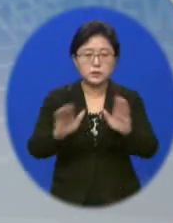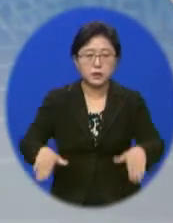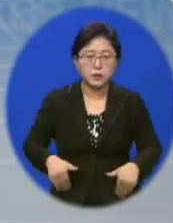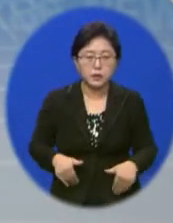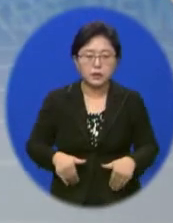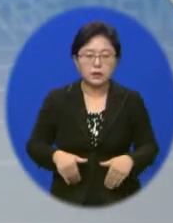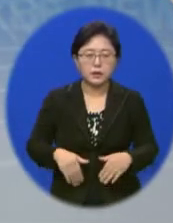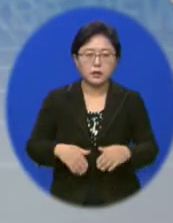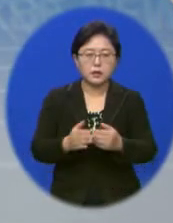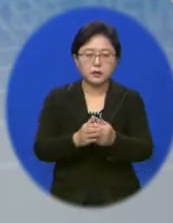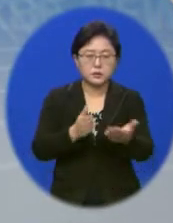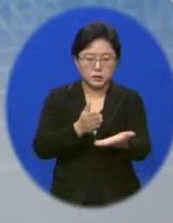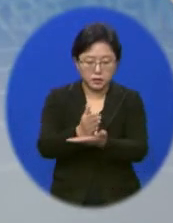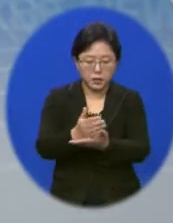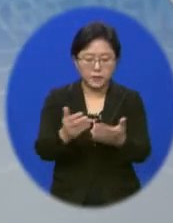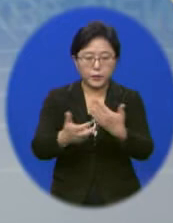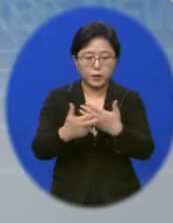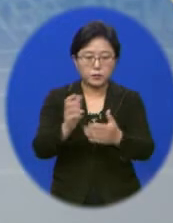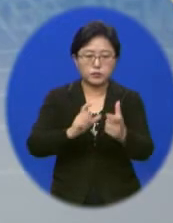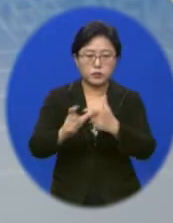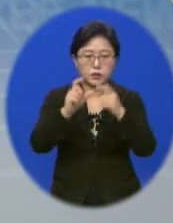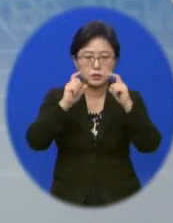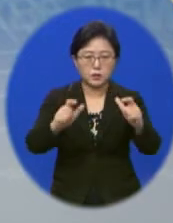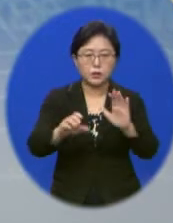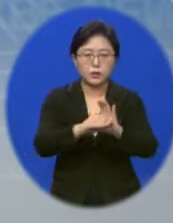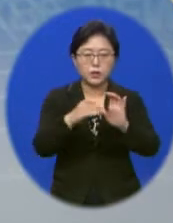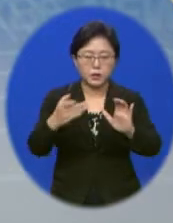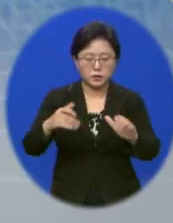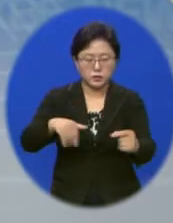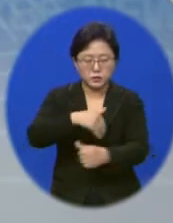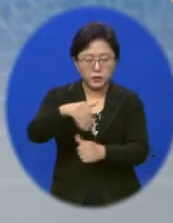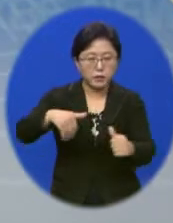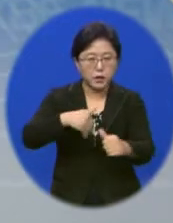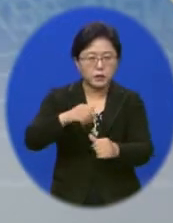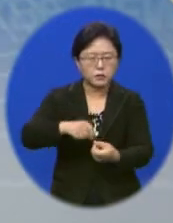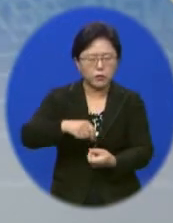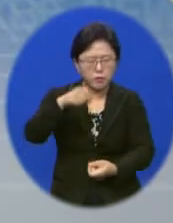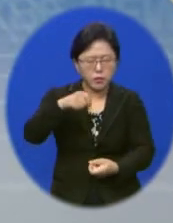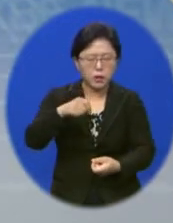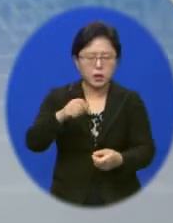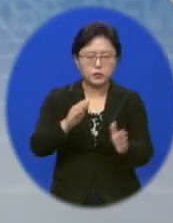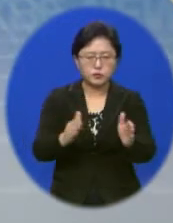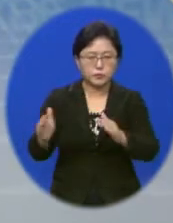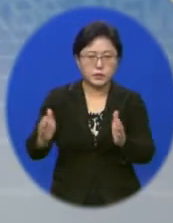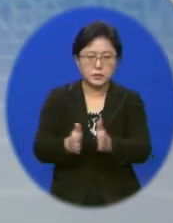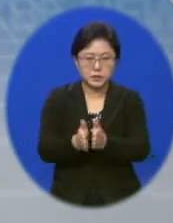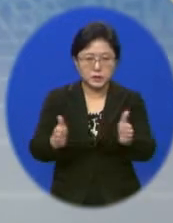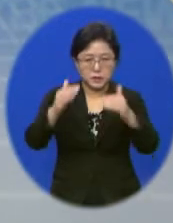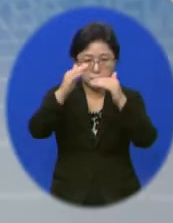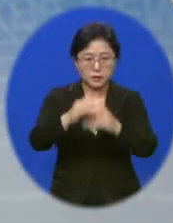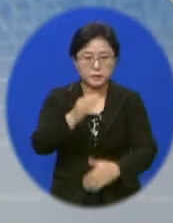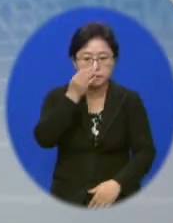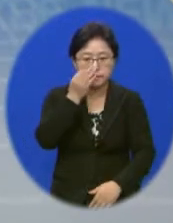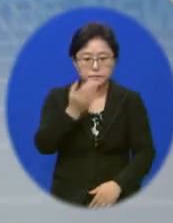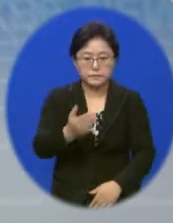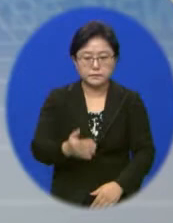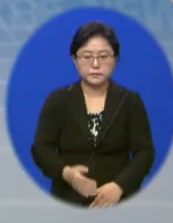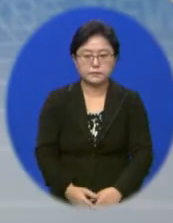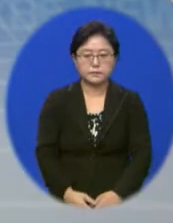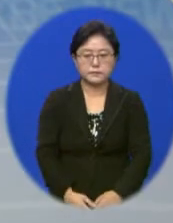전라남도가 전담병원을 추가로 지정하는 등 코로나19 사태 장기화에 대비하고 나섰습니다. 유철훈 기자의